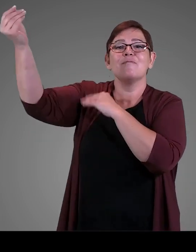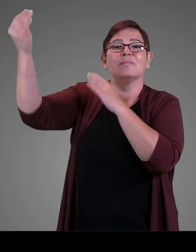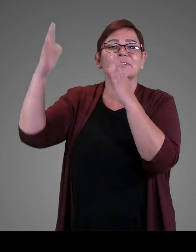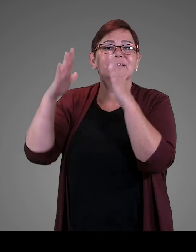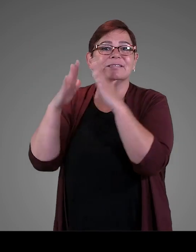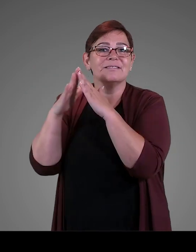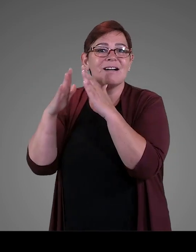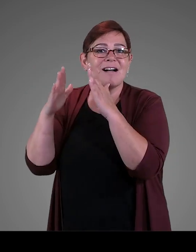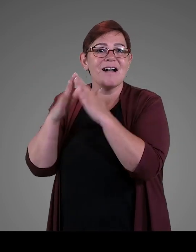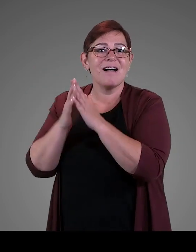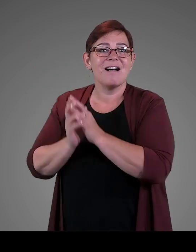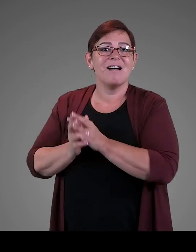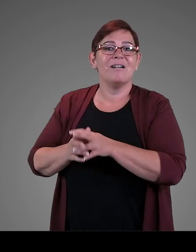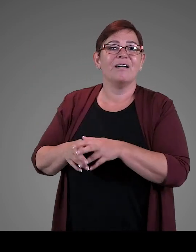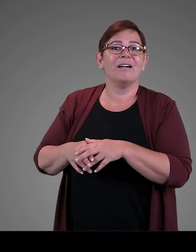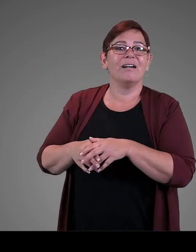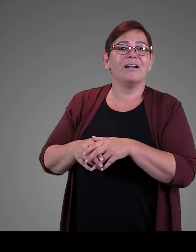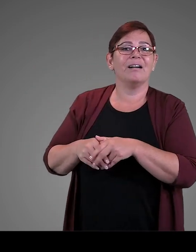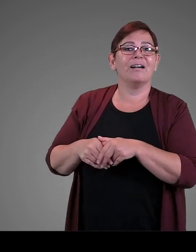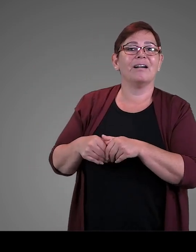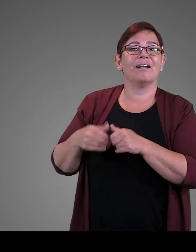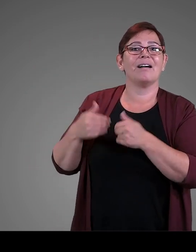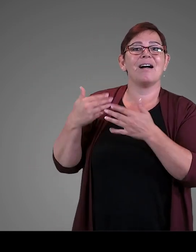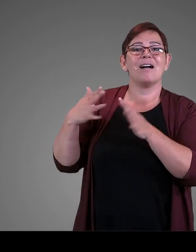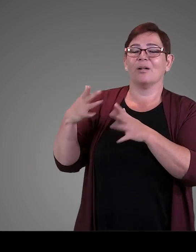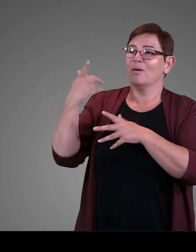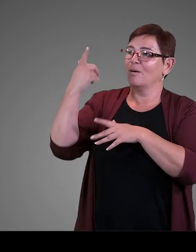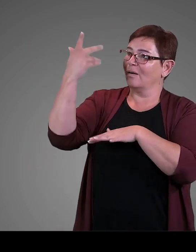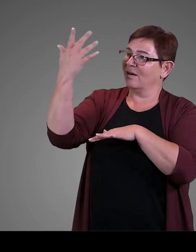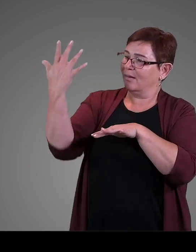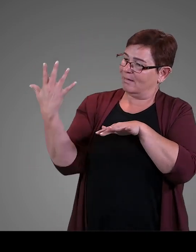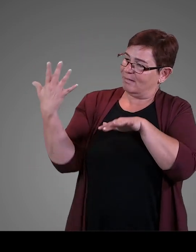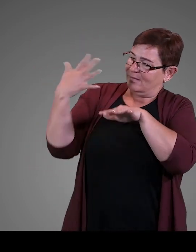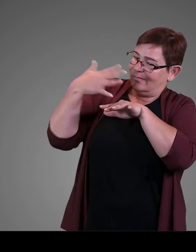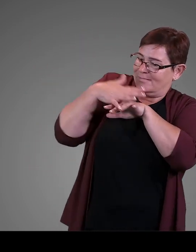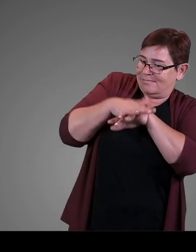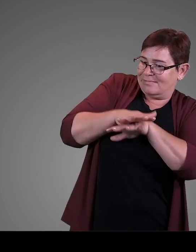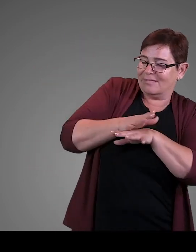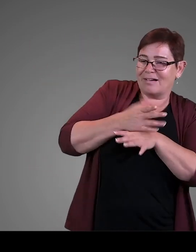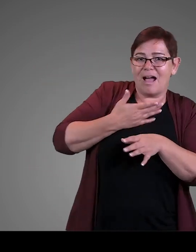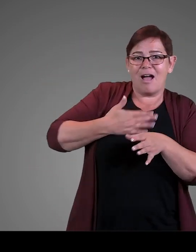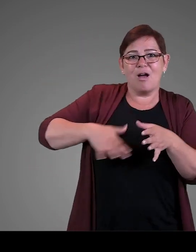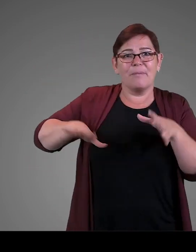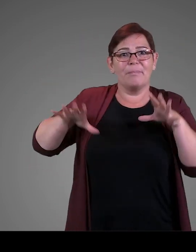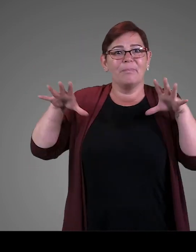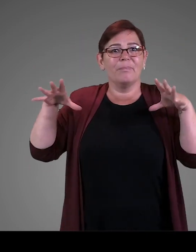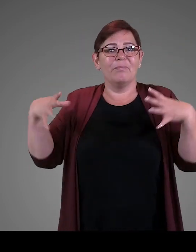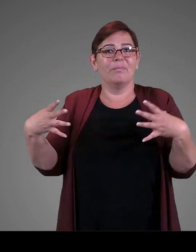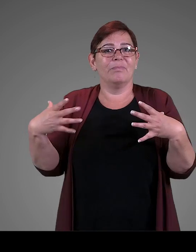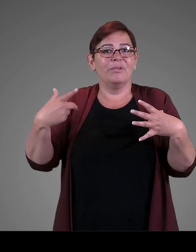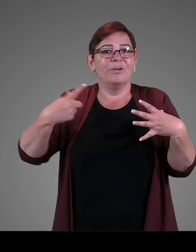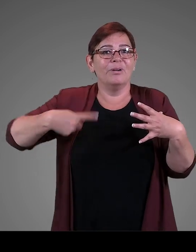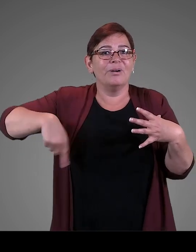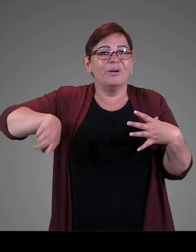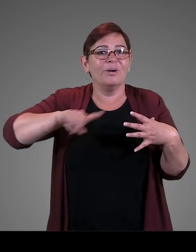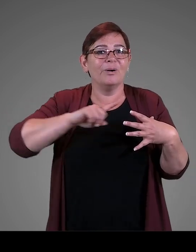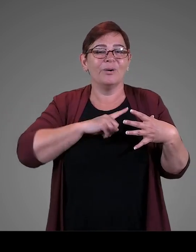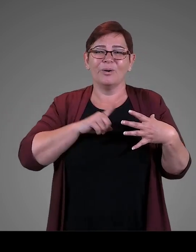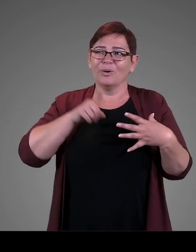permis aussi de t'intégrer un peu dans le milieu, puis tu es artiste aussi, juste en passant.